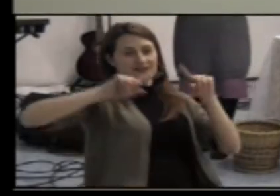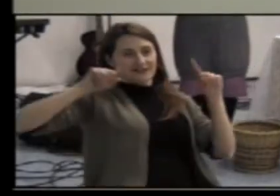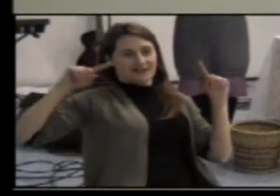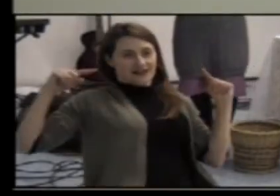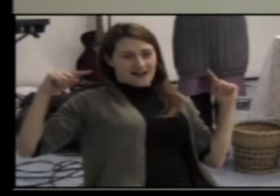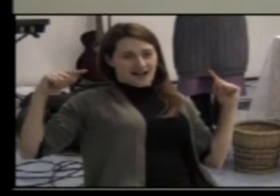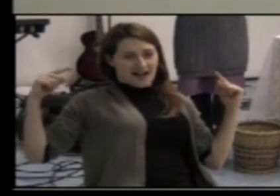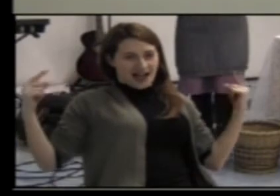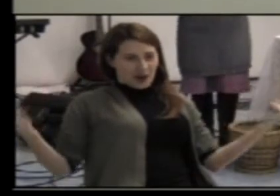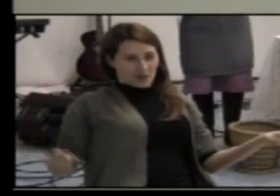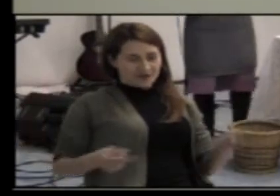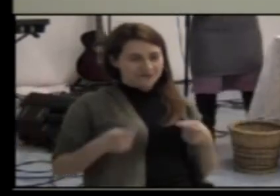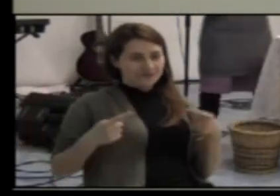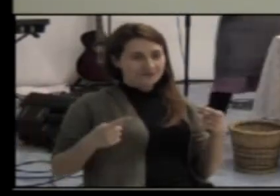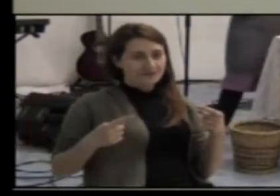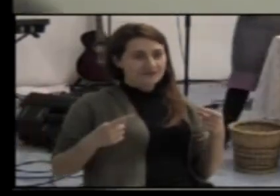Ok?